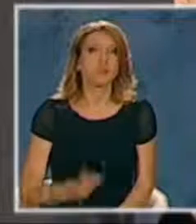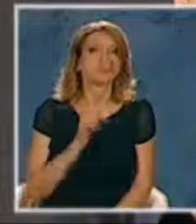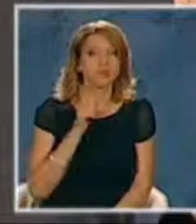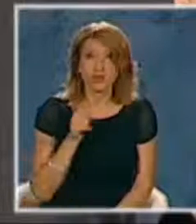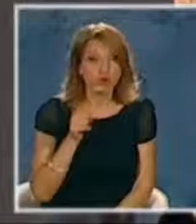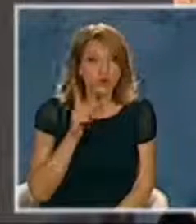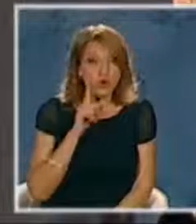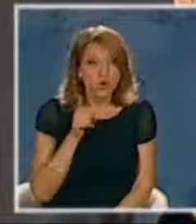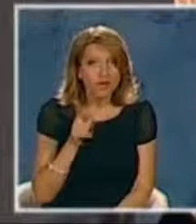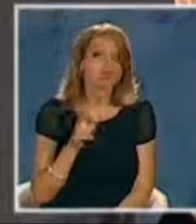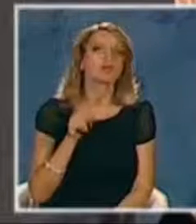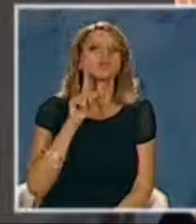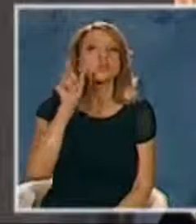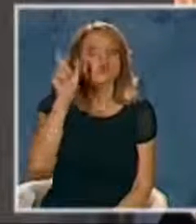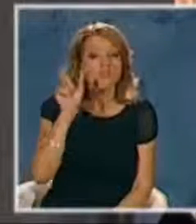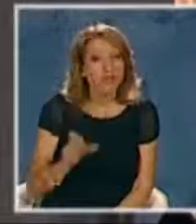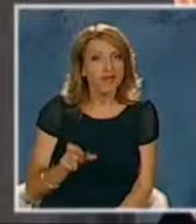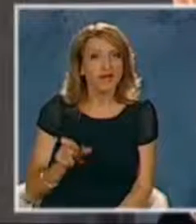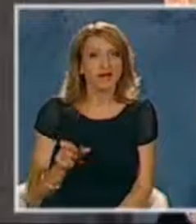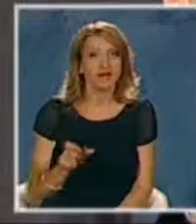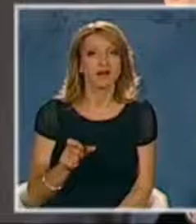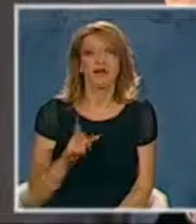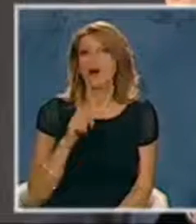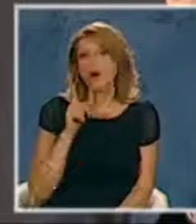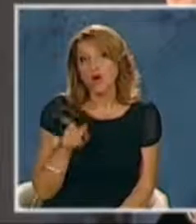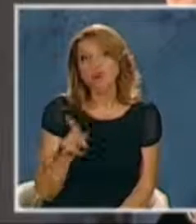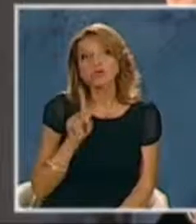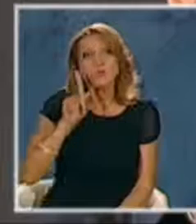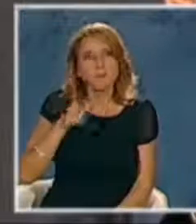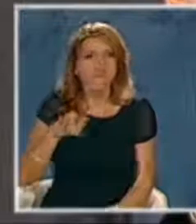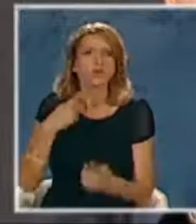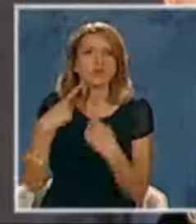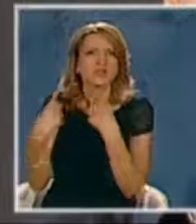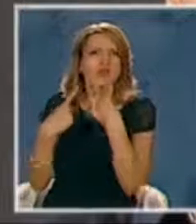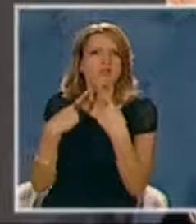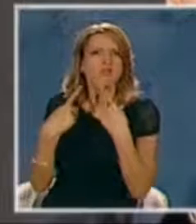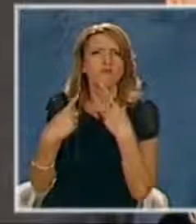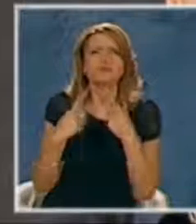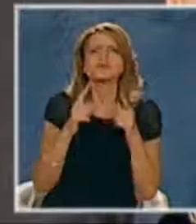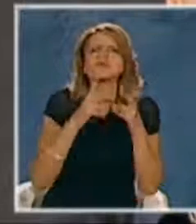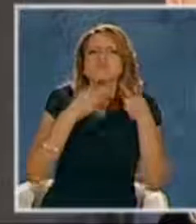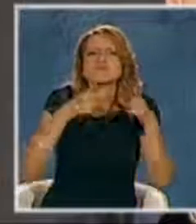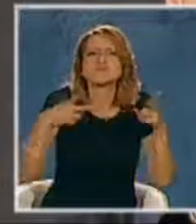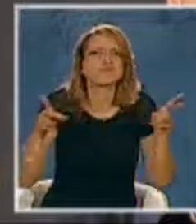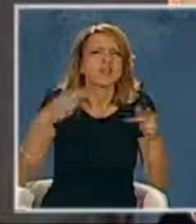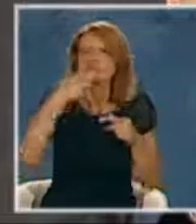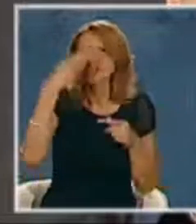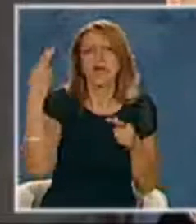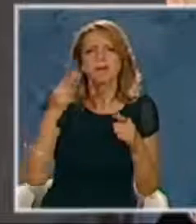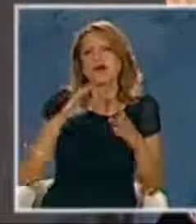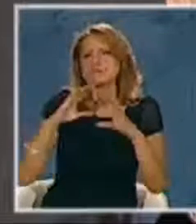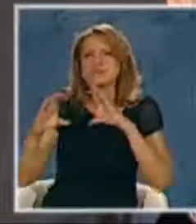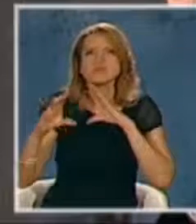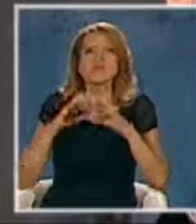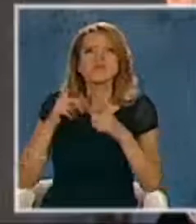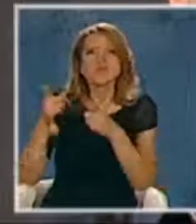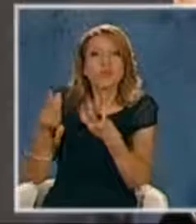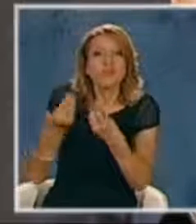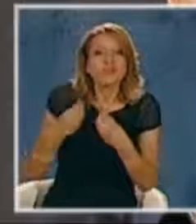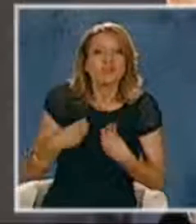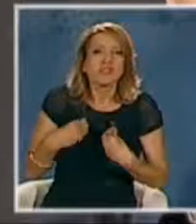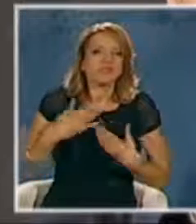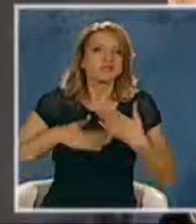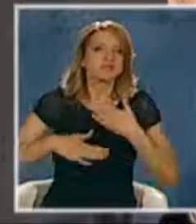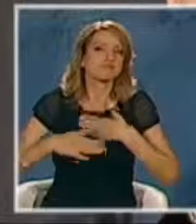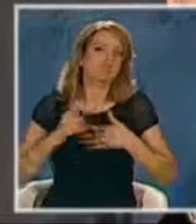Той е човек, който можеш да говориш на всяка една тема. Човек, който те предразполага да